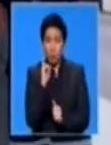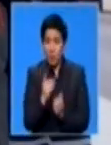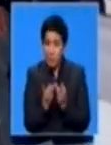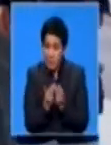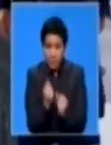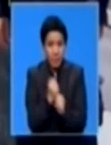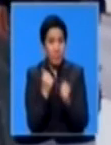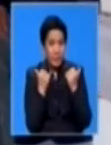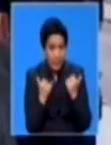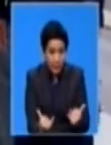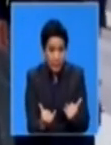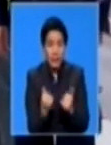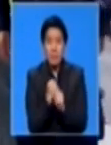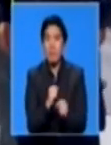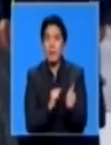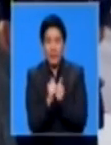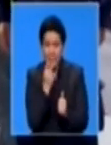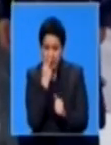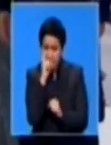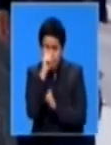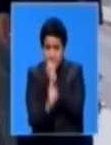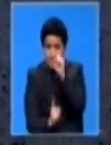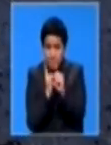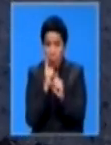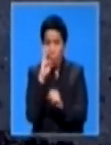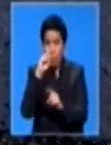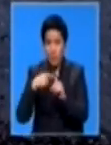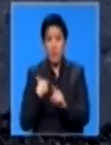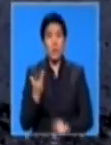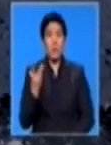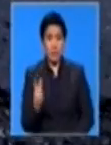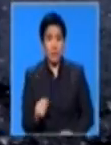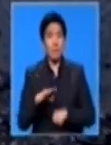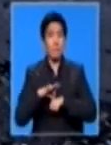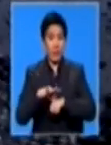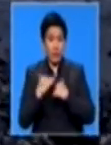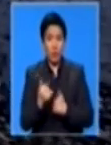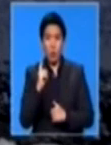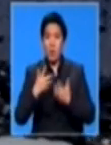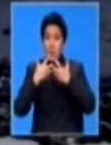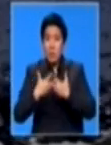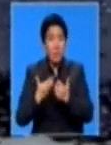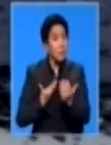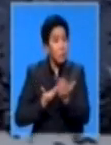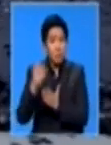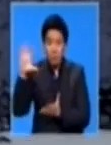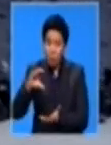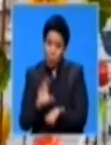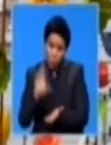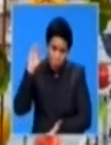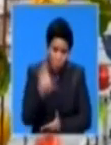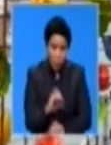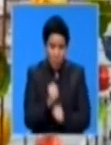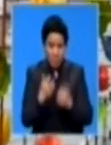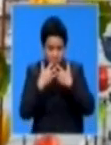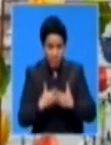นี้ทันทีแล้วเกิดผลภายใน1ปี6เดือนที่เราเหลืออยู่นี่นะครับเราอาจจะต้องเพิ่มเครื่องจักรเครื่องมือเพิ่มเงินทุนในการ